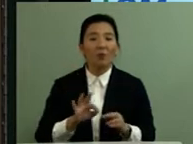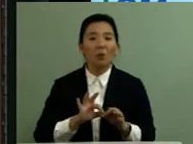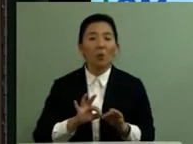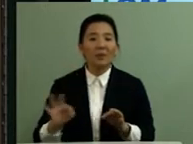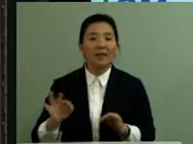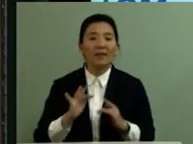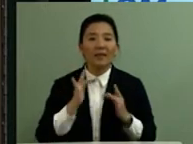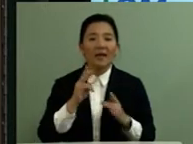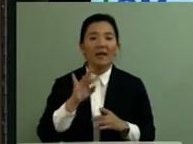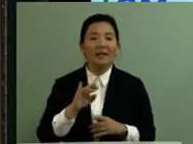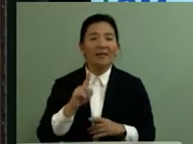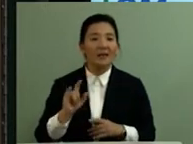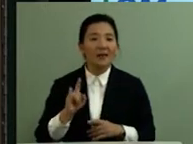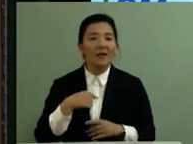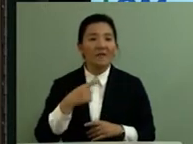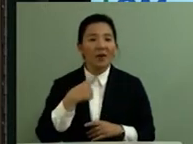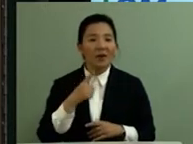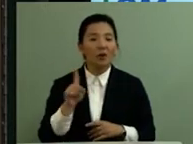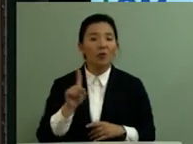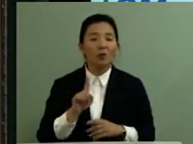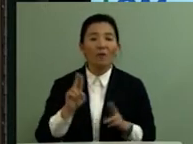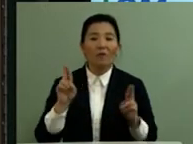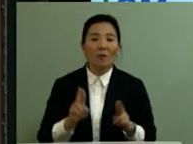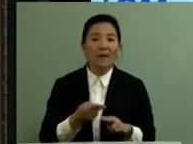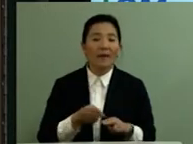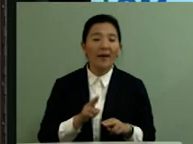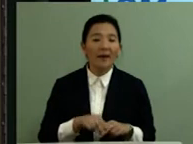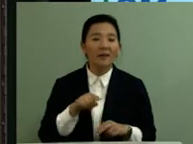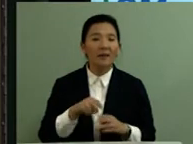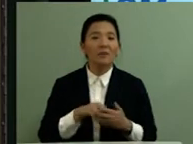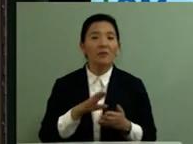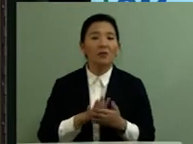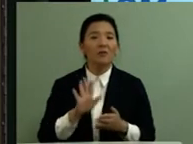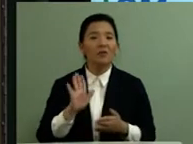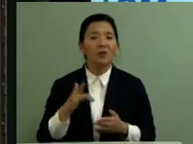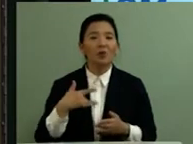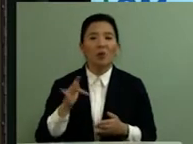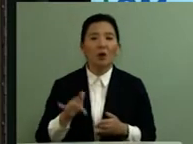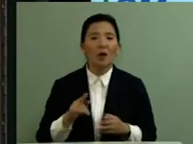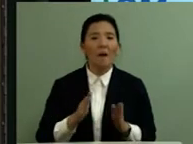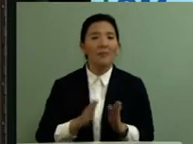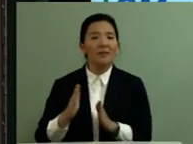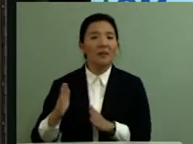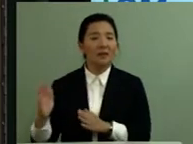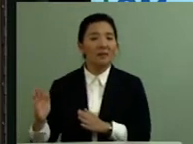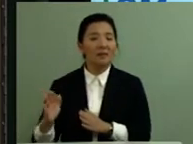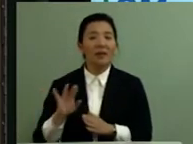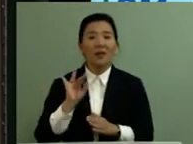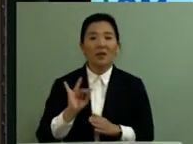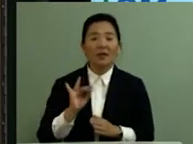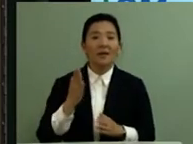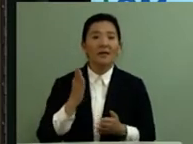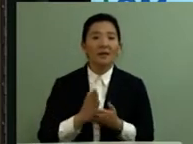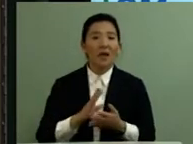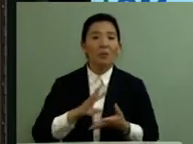линзы. Ребята, я вам говорила, что формула тонкой линзы записывается в строгой последовательности. И